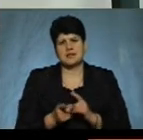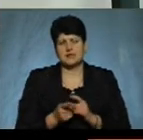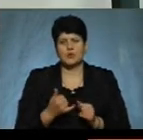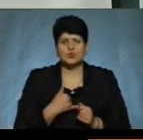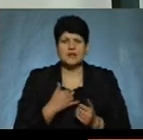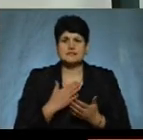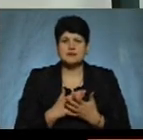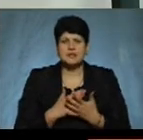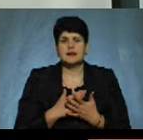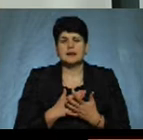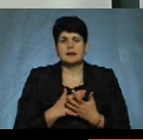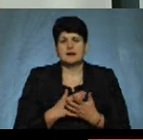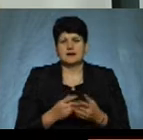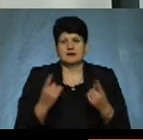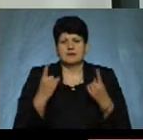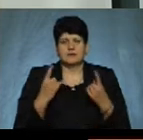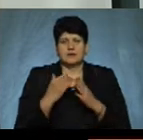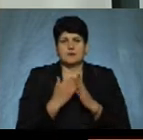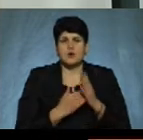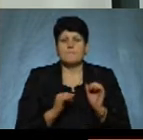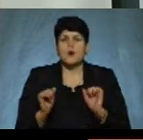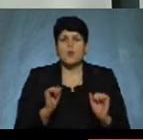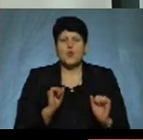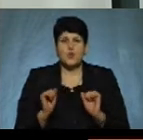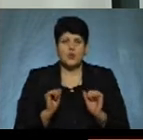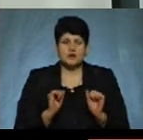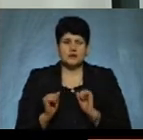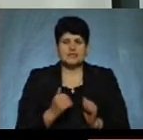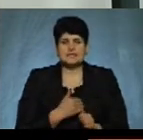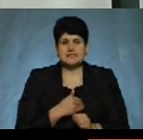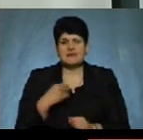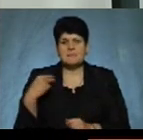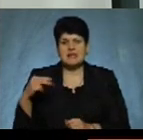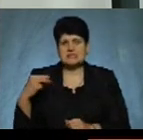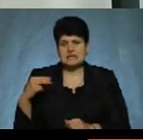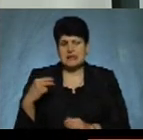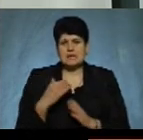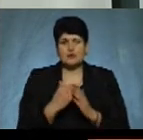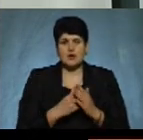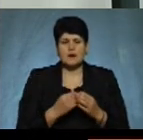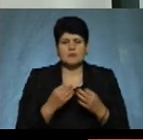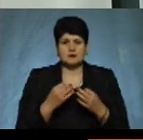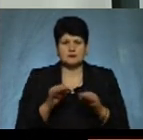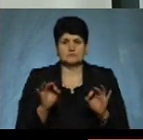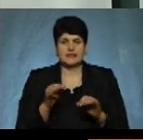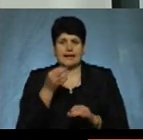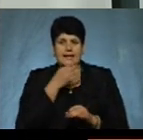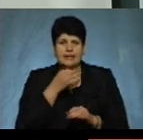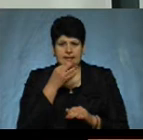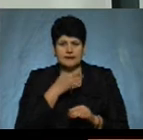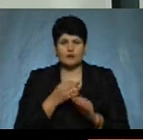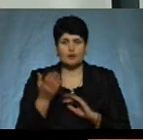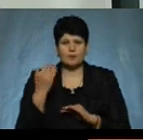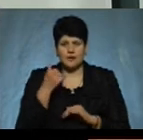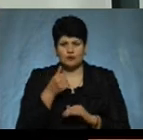дуже досить така потужна програма уряду з ініціативи президента, програма «Доступні ліки». Це так, в попередньому році